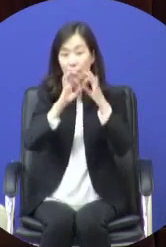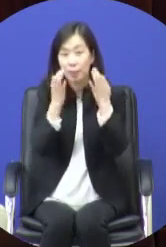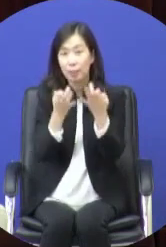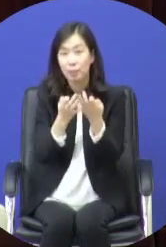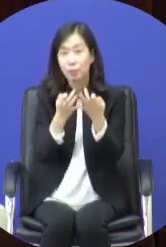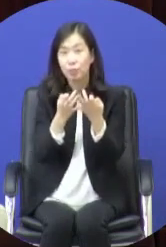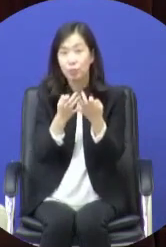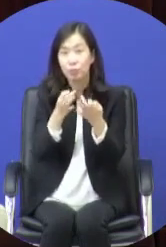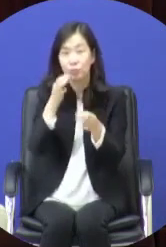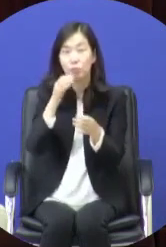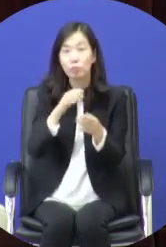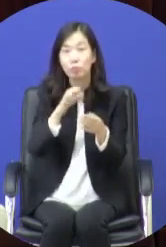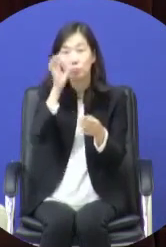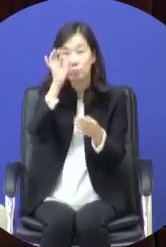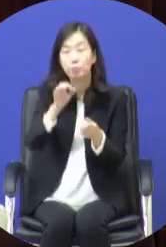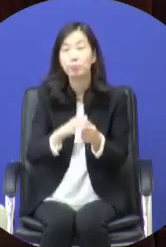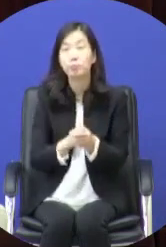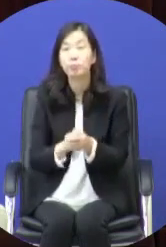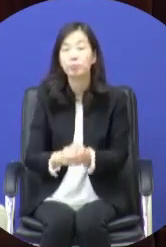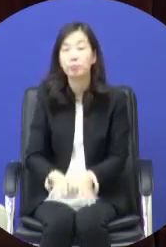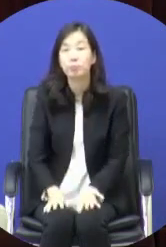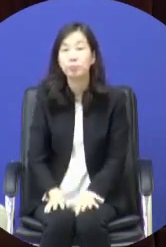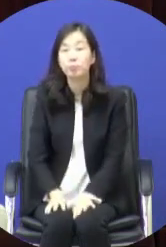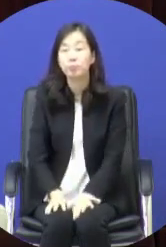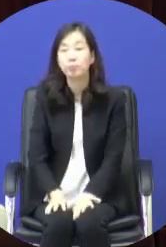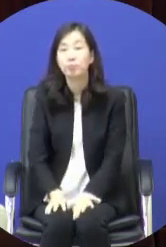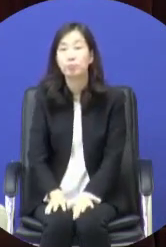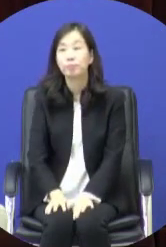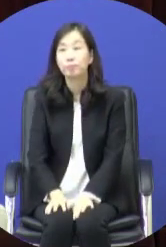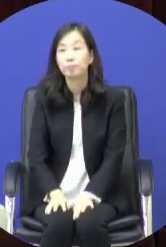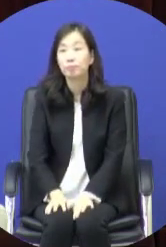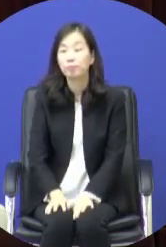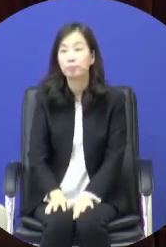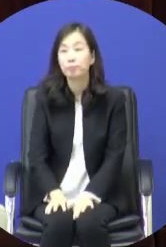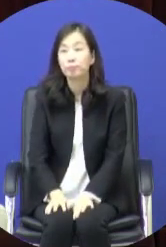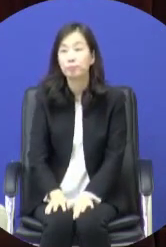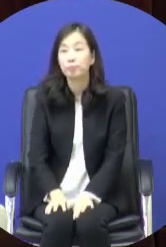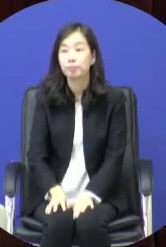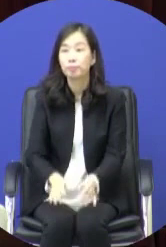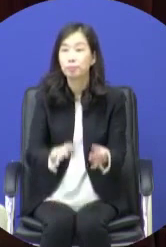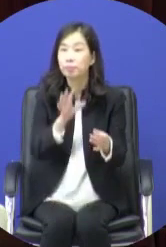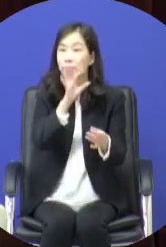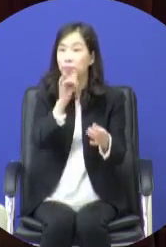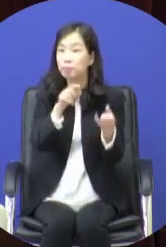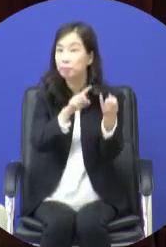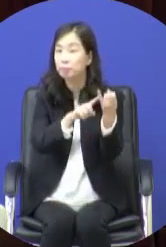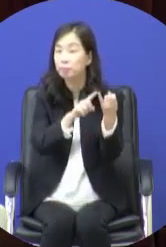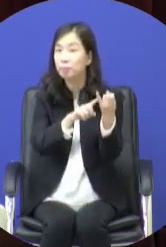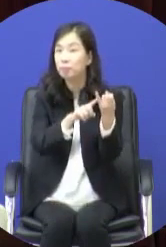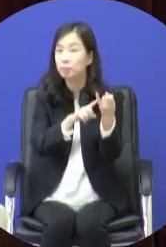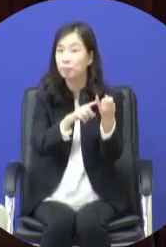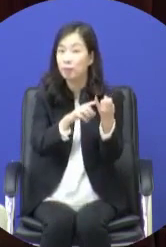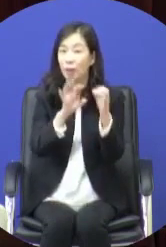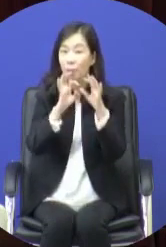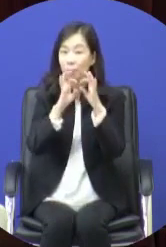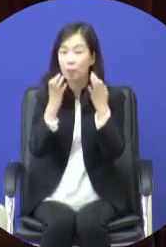사진입니다. 자, 사진 좀 보여주시기 바랍니다. 예. 자, 이정근 씨의 페이스북을 확인한